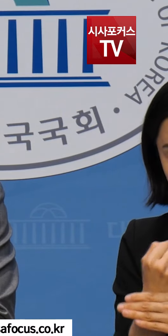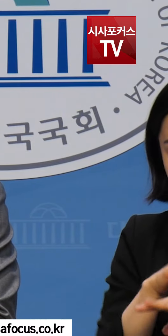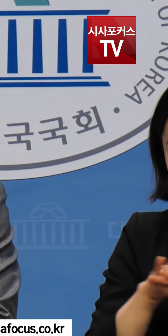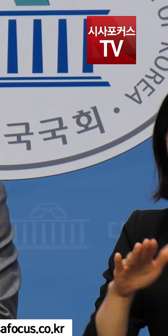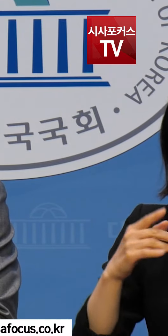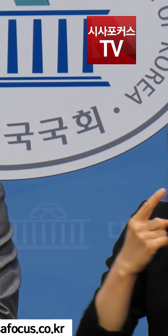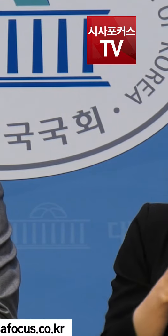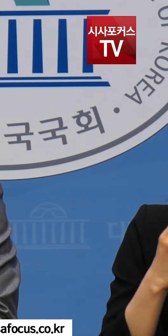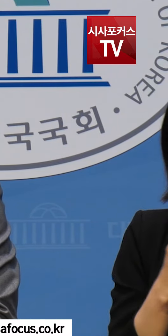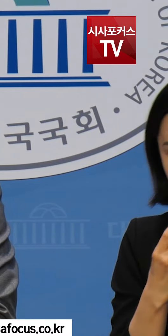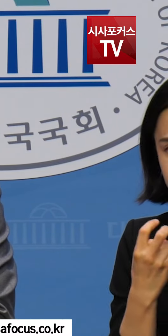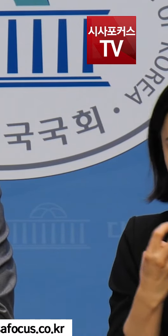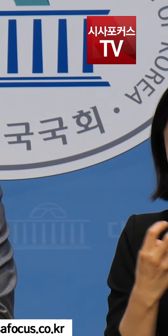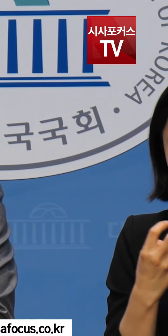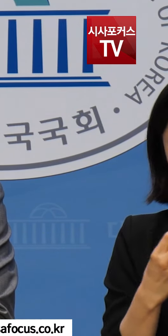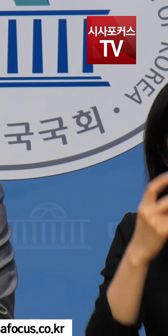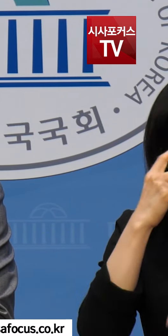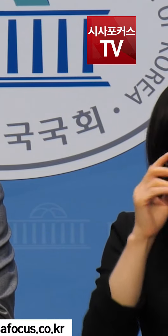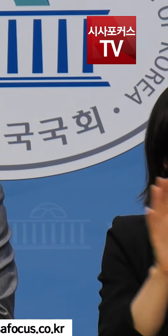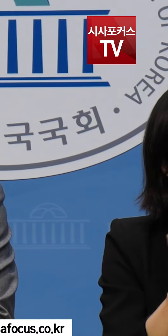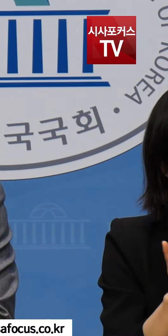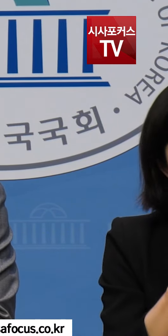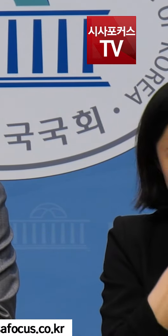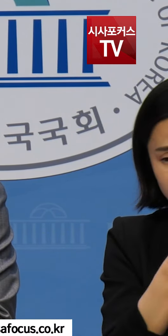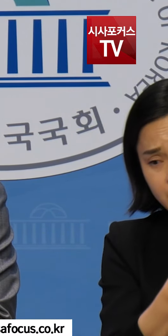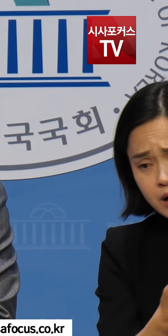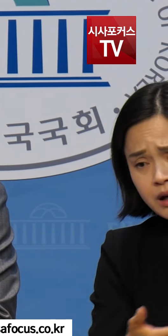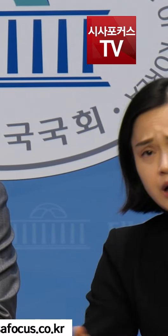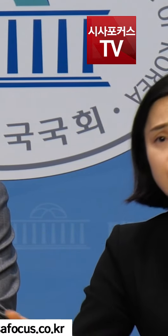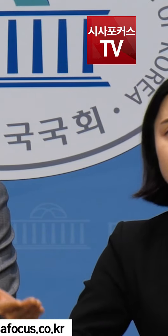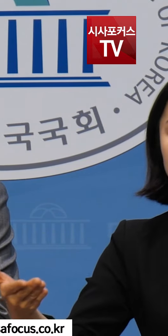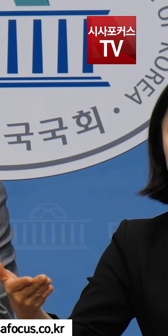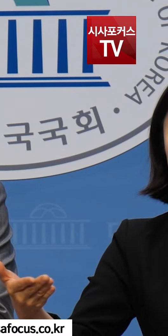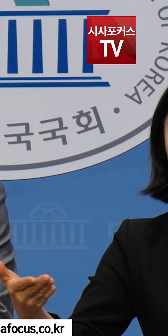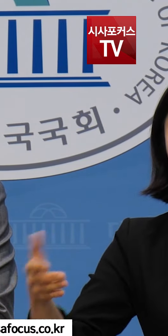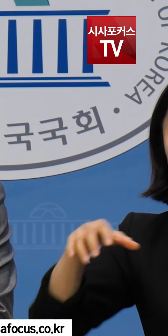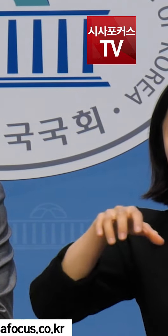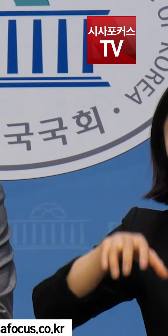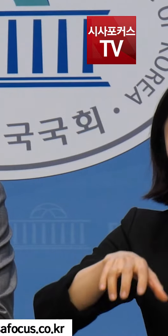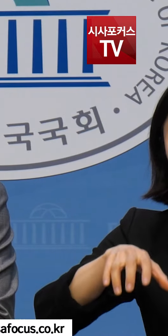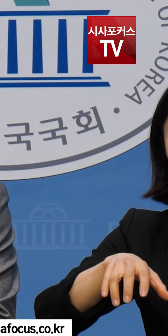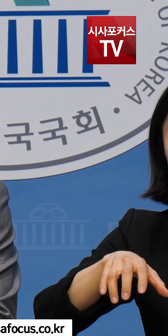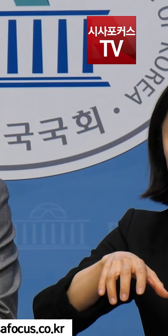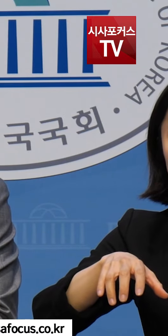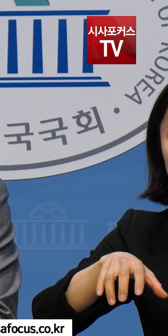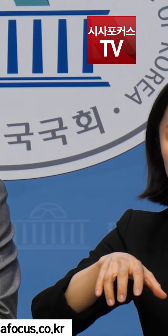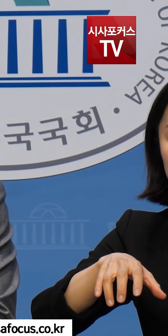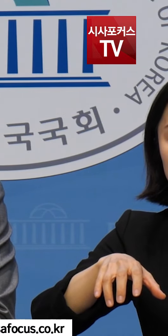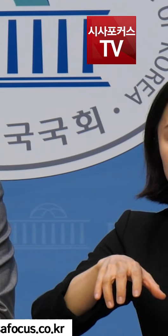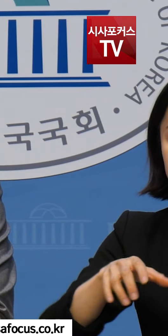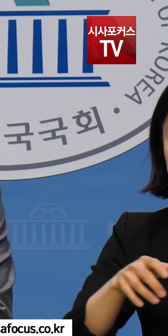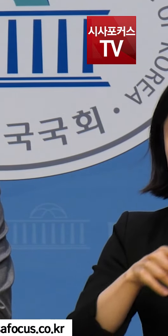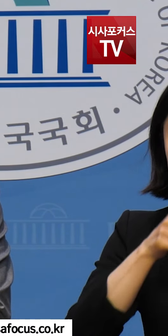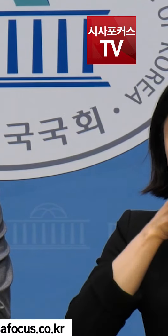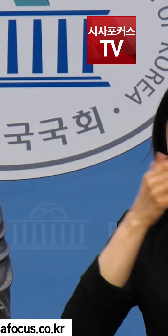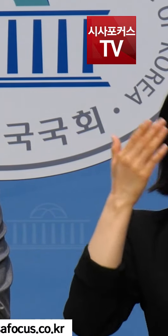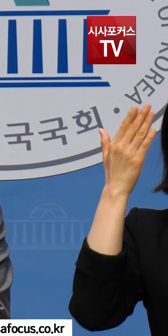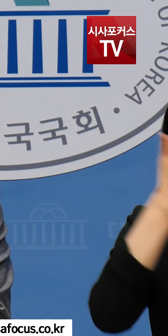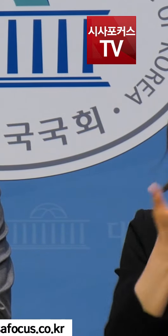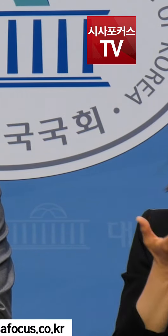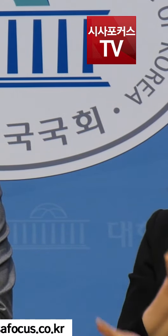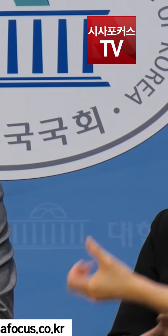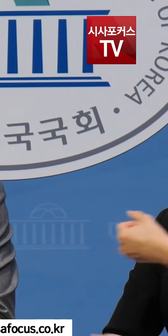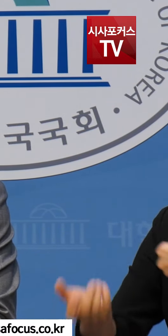놔두고 낙동강 유역, 저희 지역으로 말하면 황강 유역에서 깨끗한 물을 끌어쓰겠다는